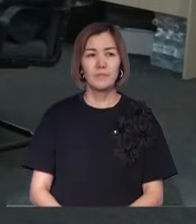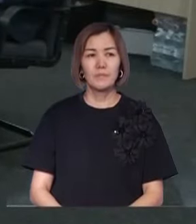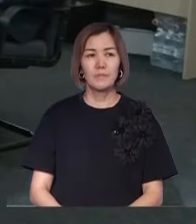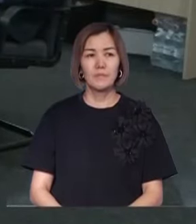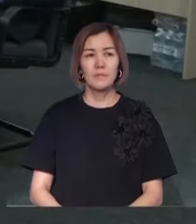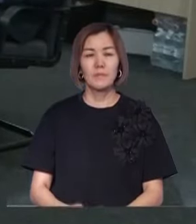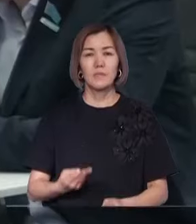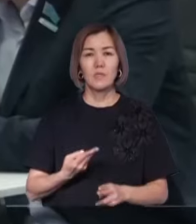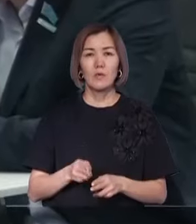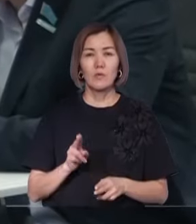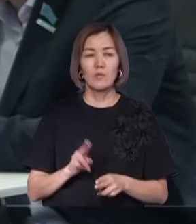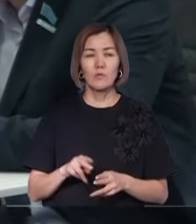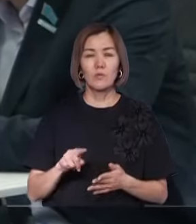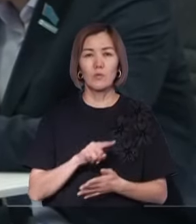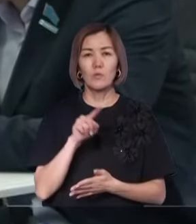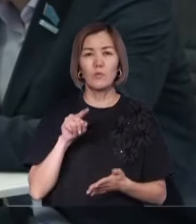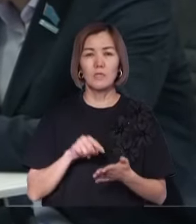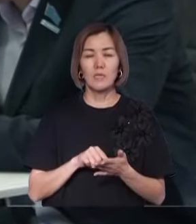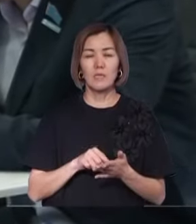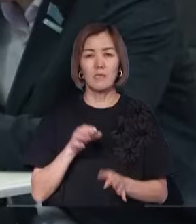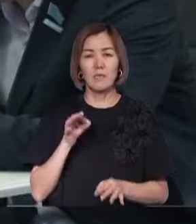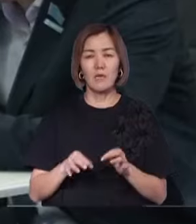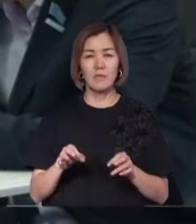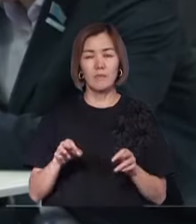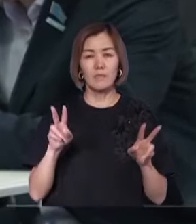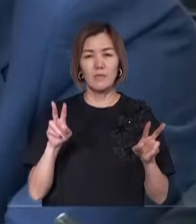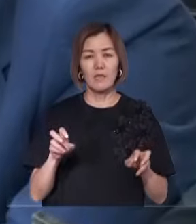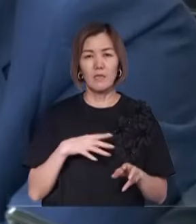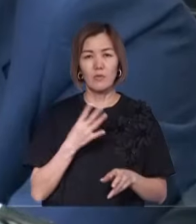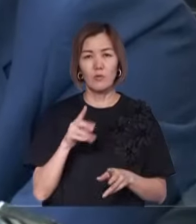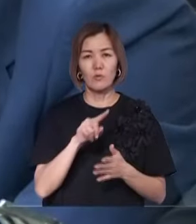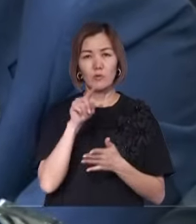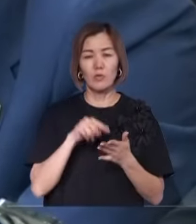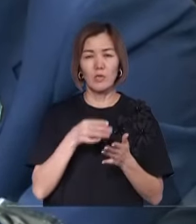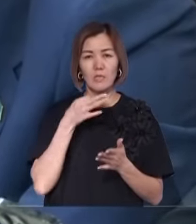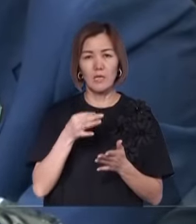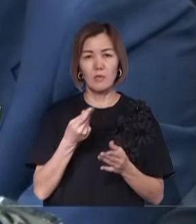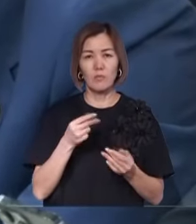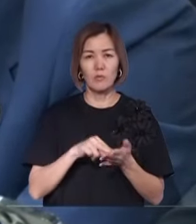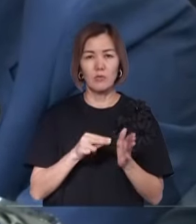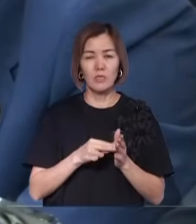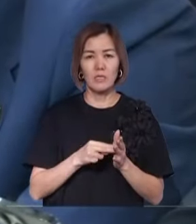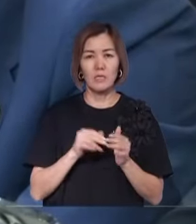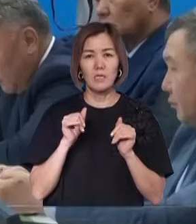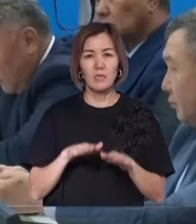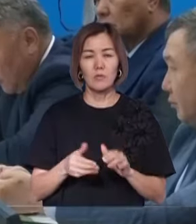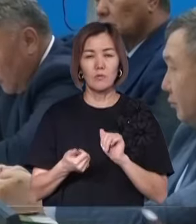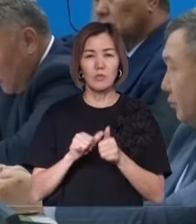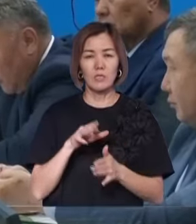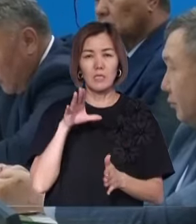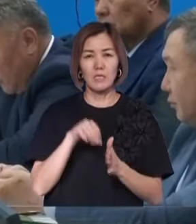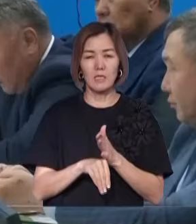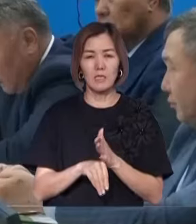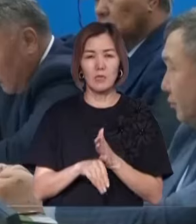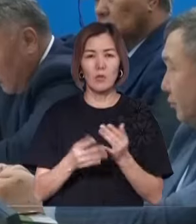мәслихат отырысында өзекті мәселелер талқыланды. Күн тәртібінде негізгі 4 сұрақ қаралды. Облыстық бюджеттің шешіміне өзгерістер енгізу, өңірдің елді мекендеріне